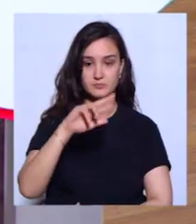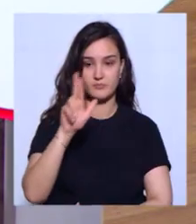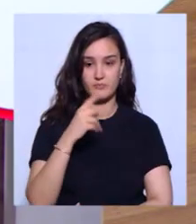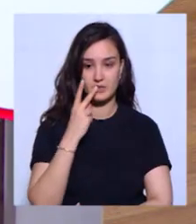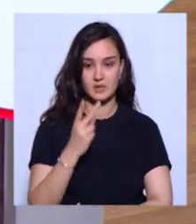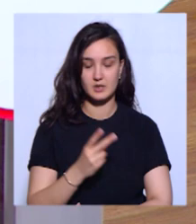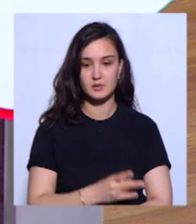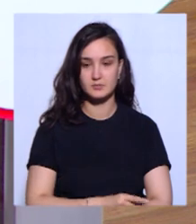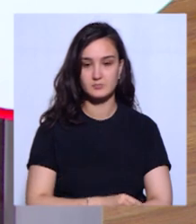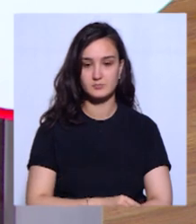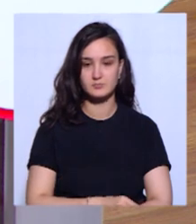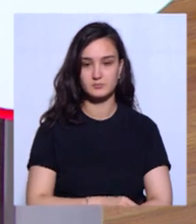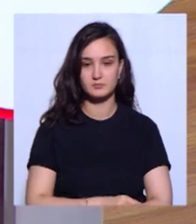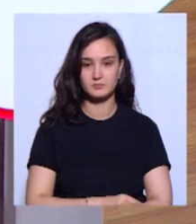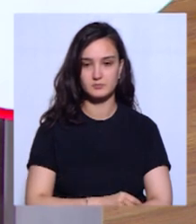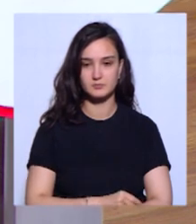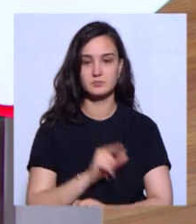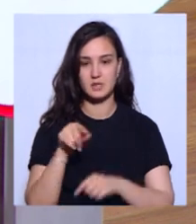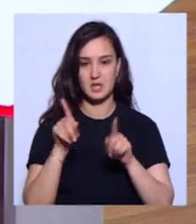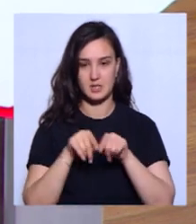ეხლა აქაც.